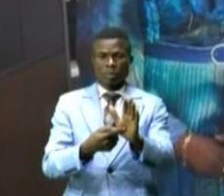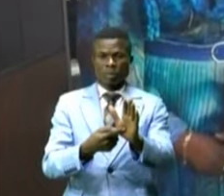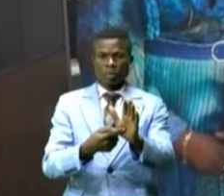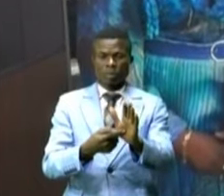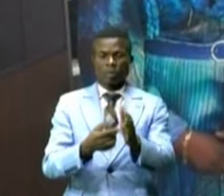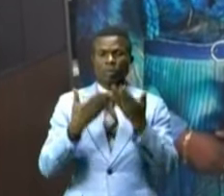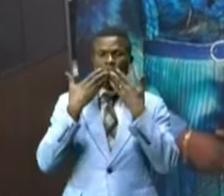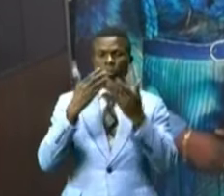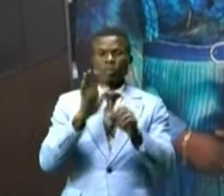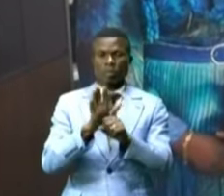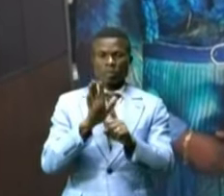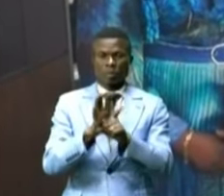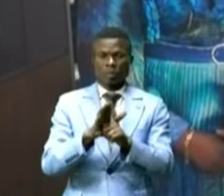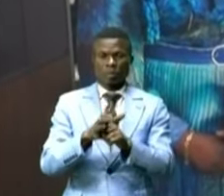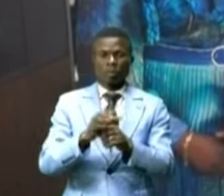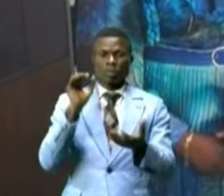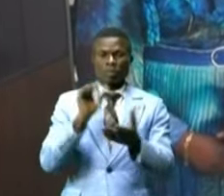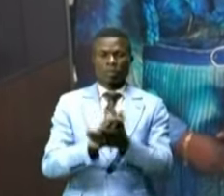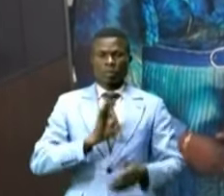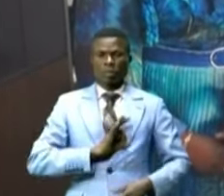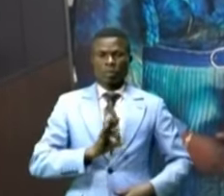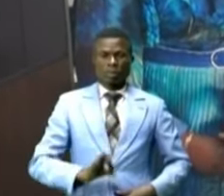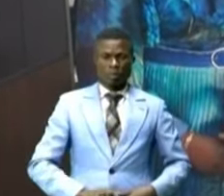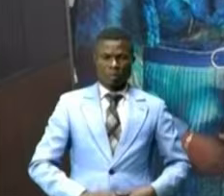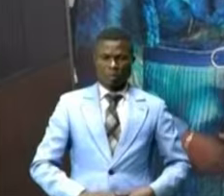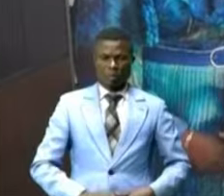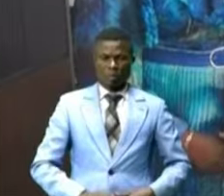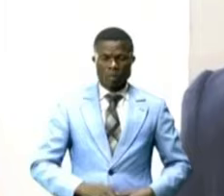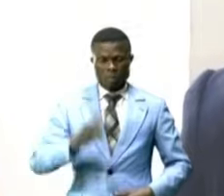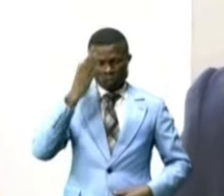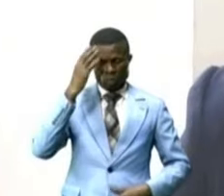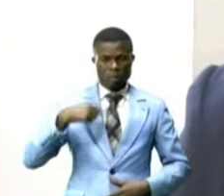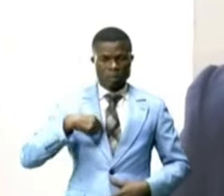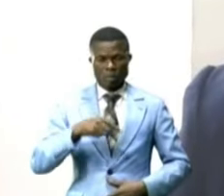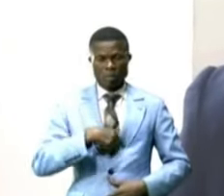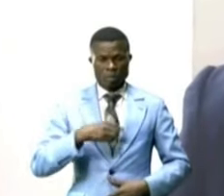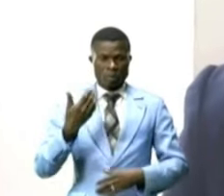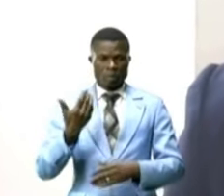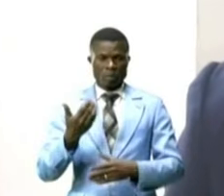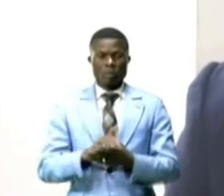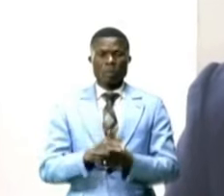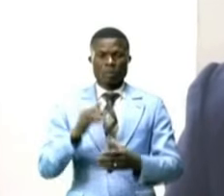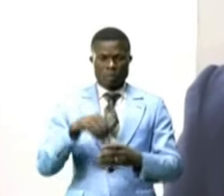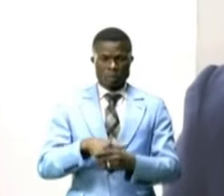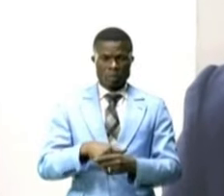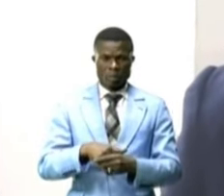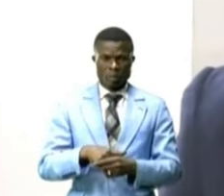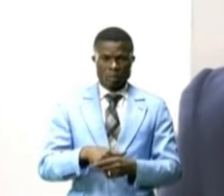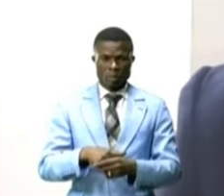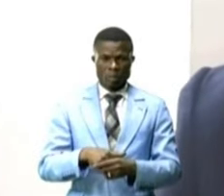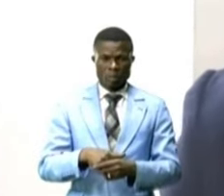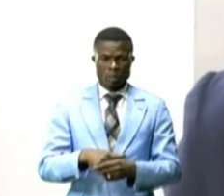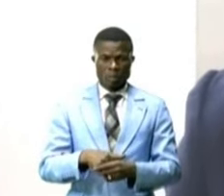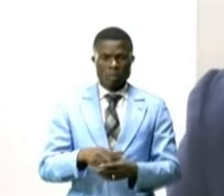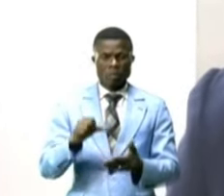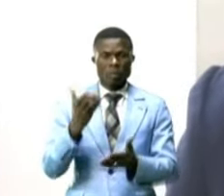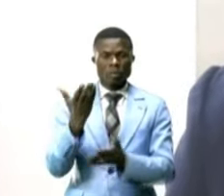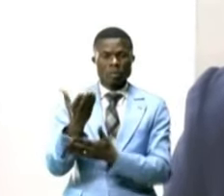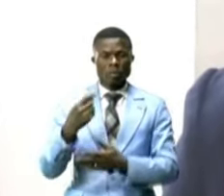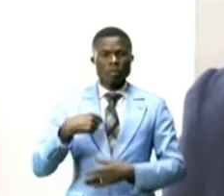nos remerciements à la première dame d'avoir pensé à nous. Bon, notre requête est